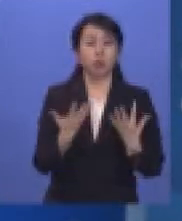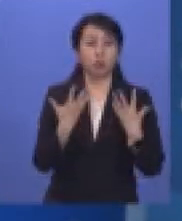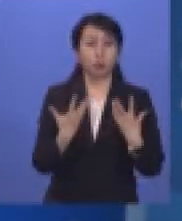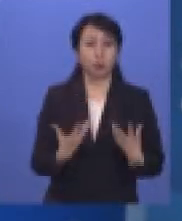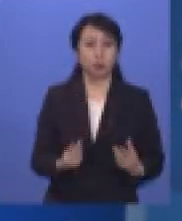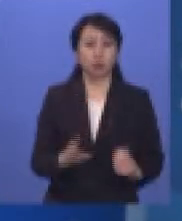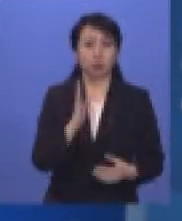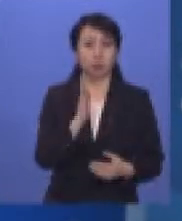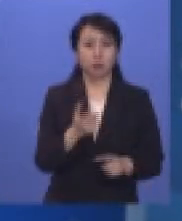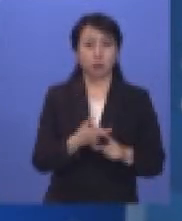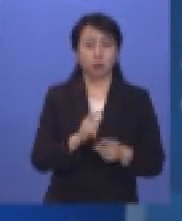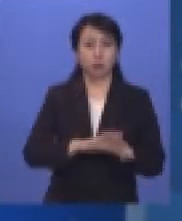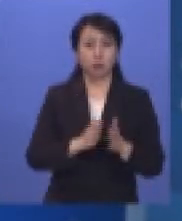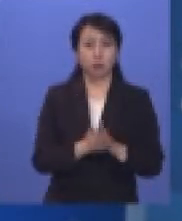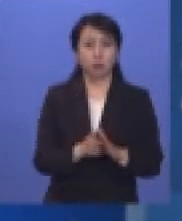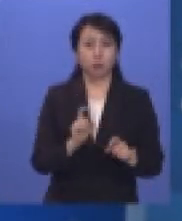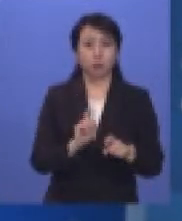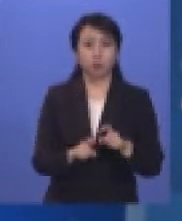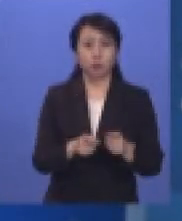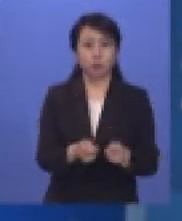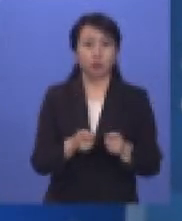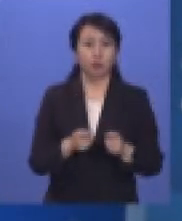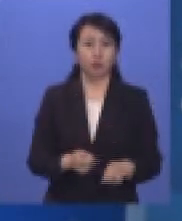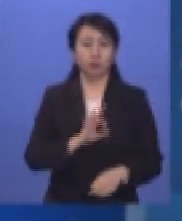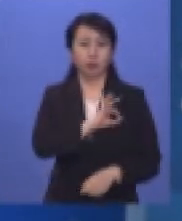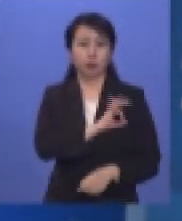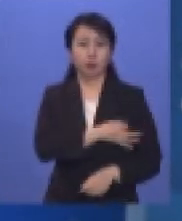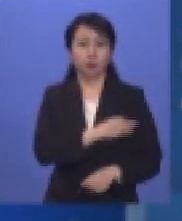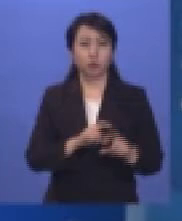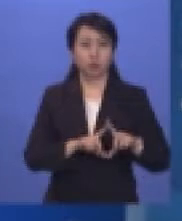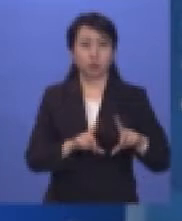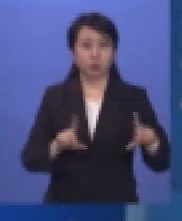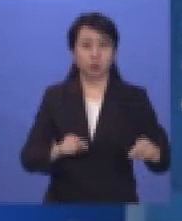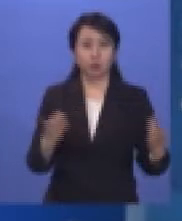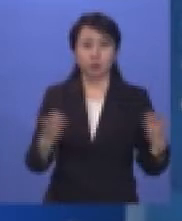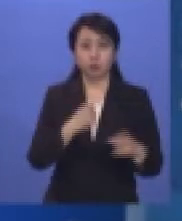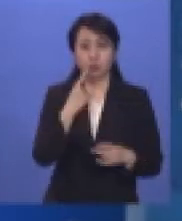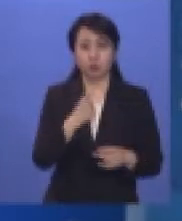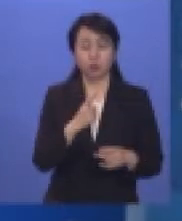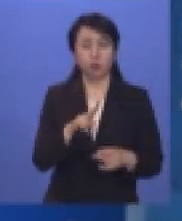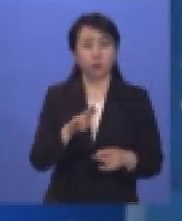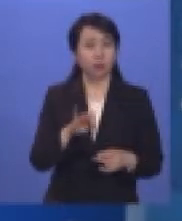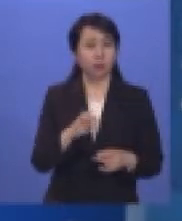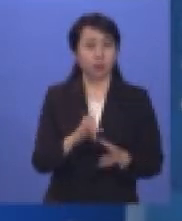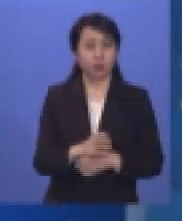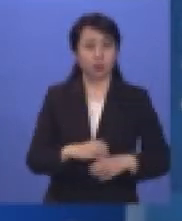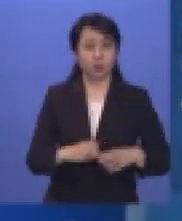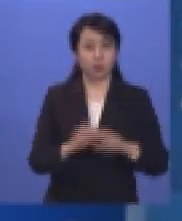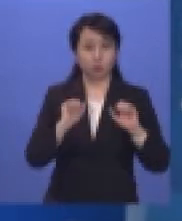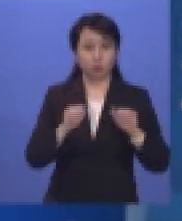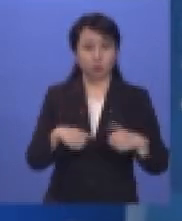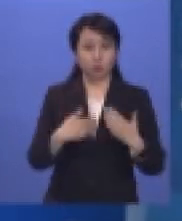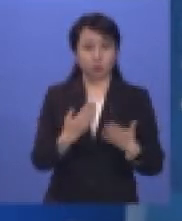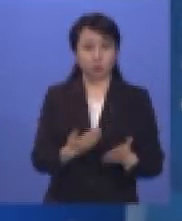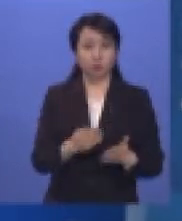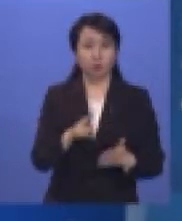организациями, где и сколько дней оказывают данную услугу, рассказали в Департаменте юстиции. Следует сказать, что некоммерческие